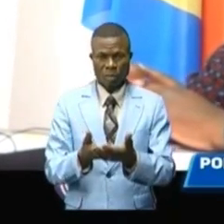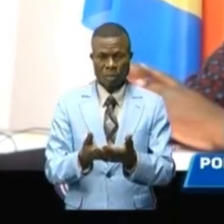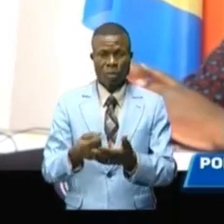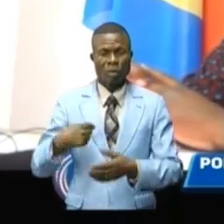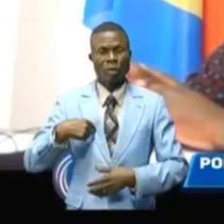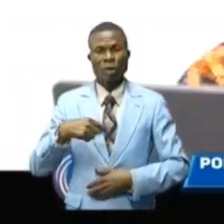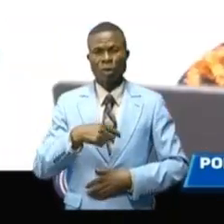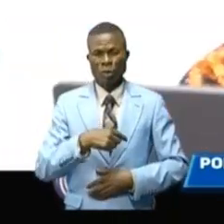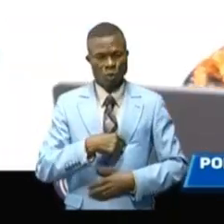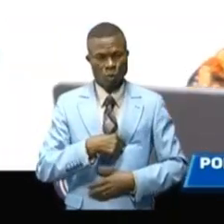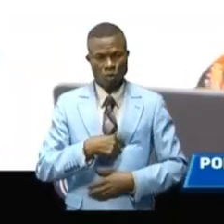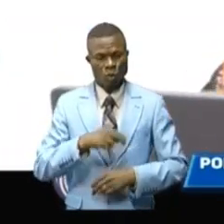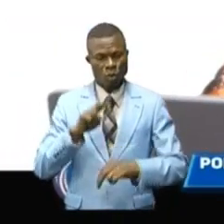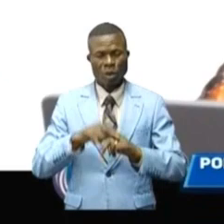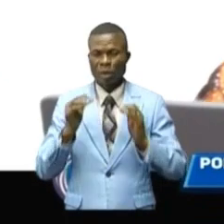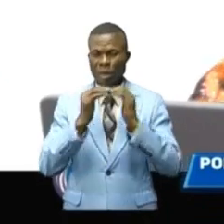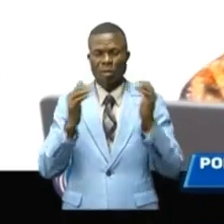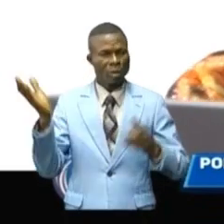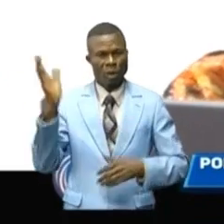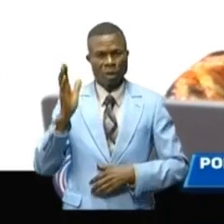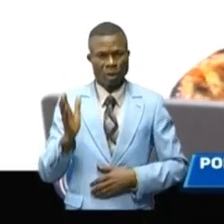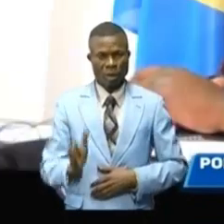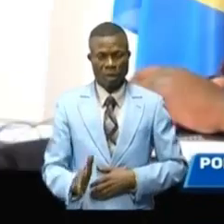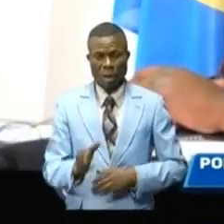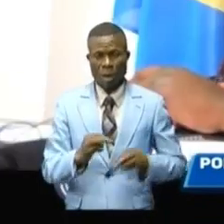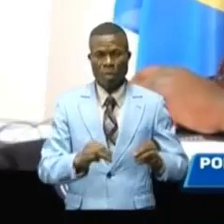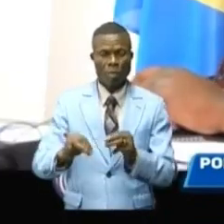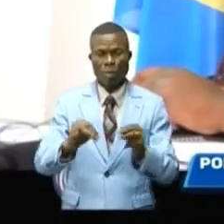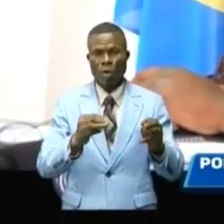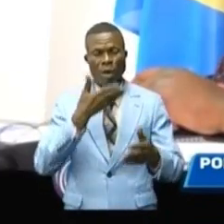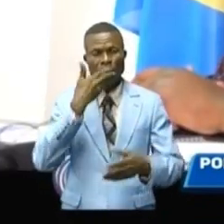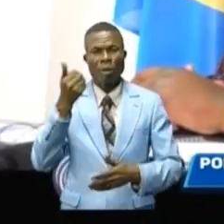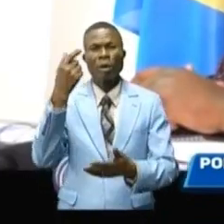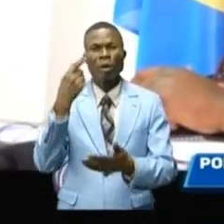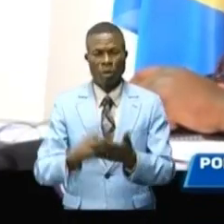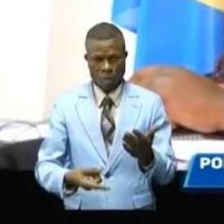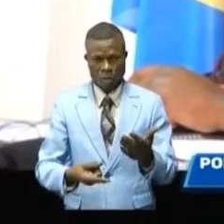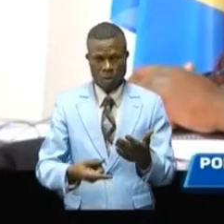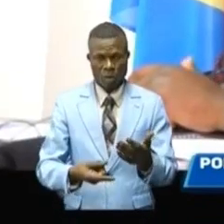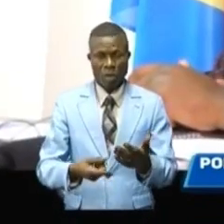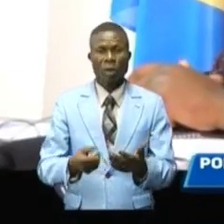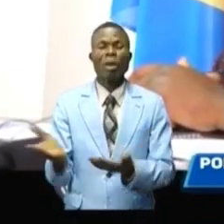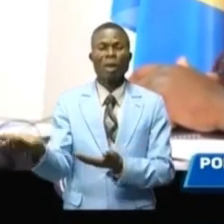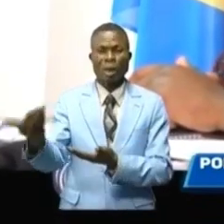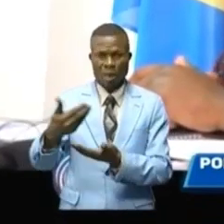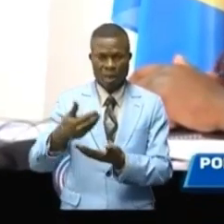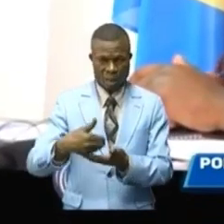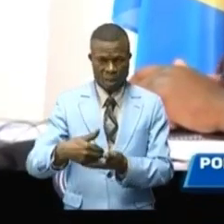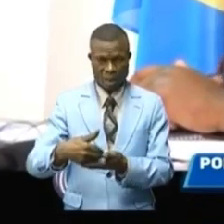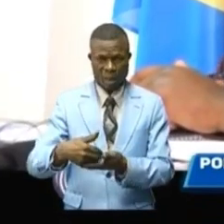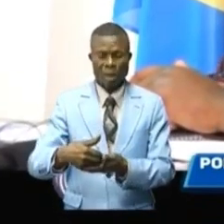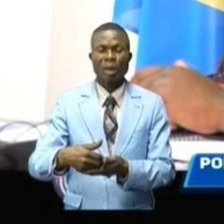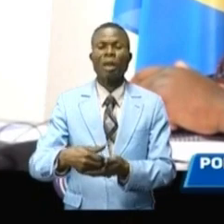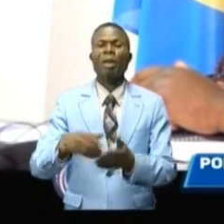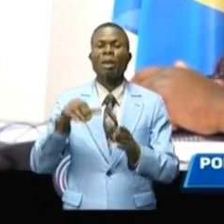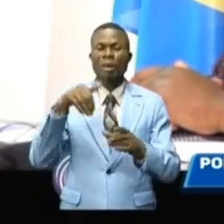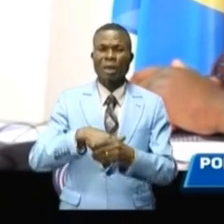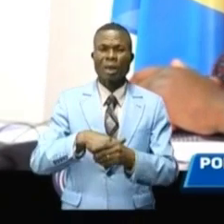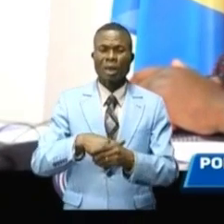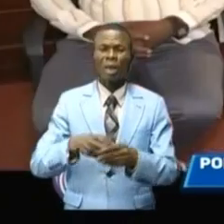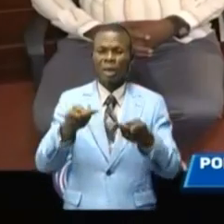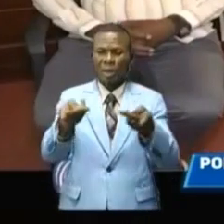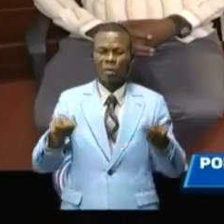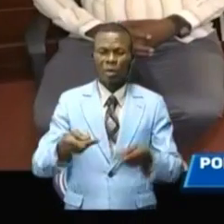jamais la paix. Donc, la meilleure façon de faire la communauté, c'est de revenir dans les structures de l'État